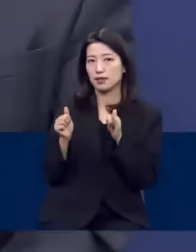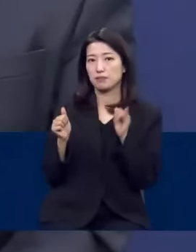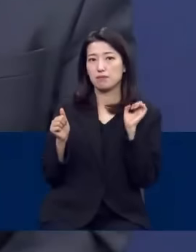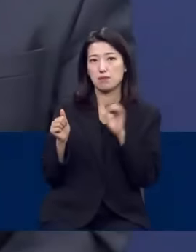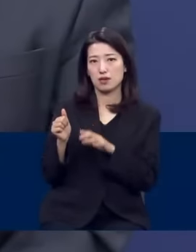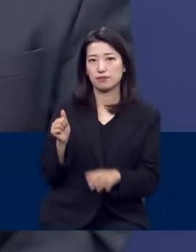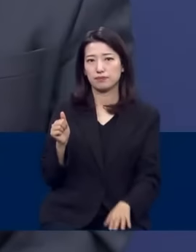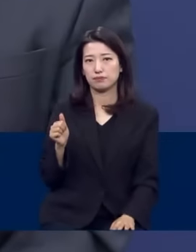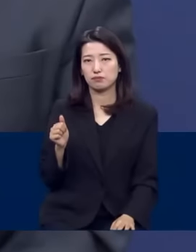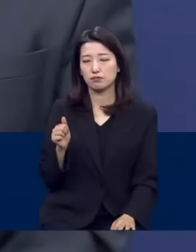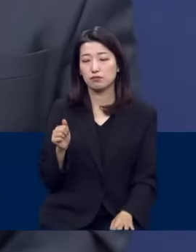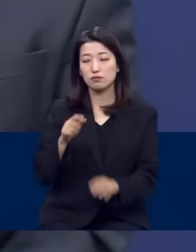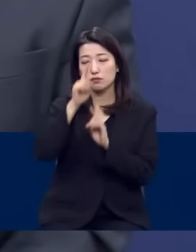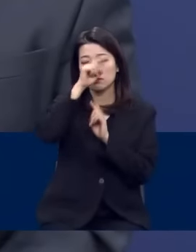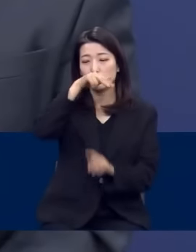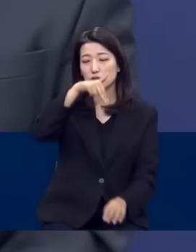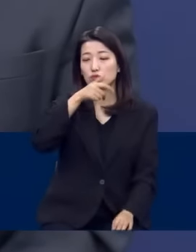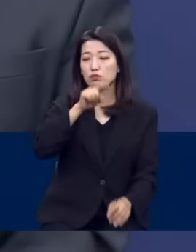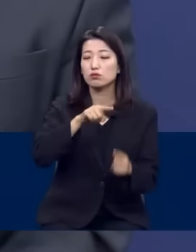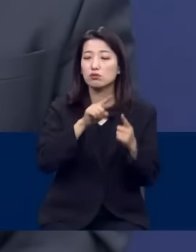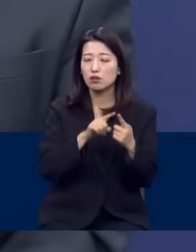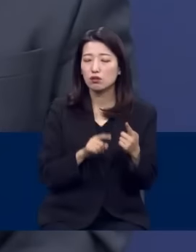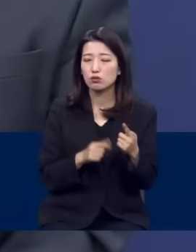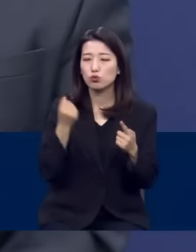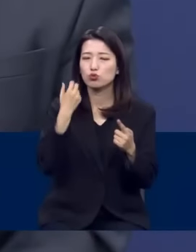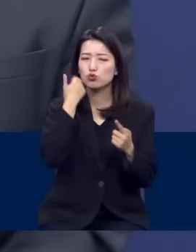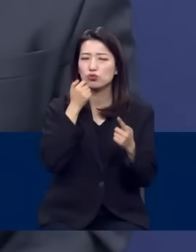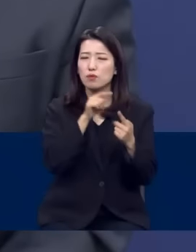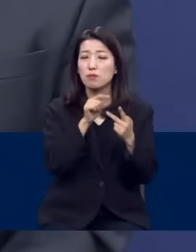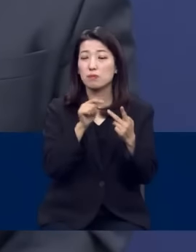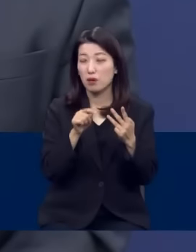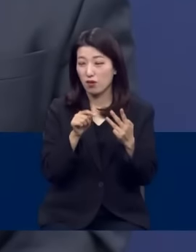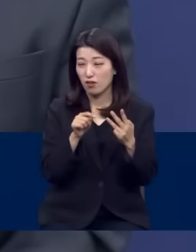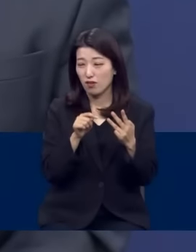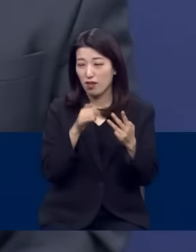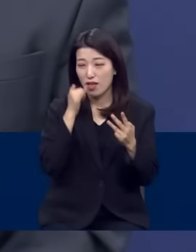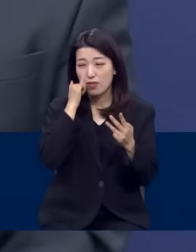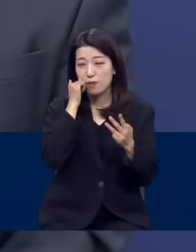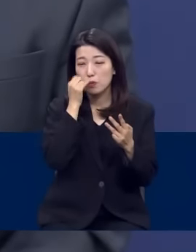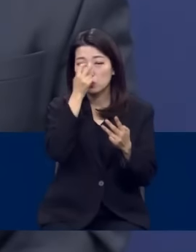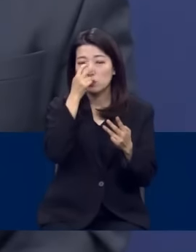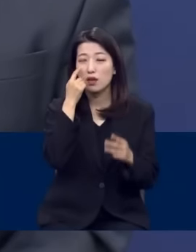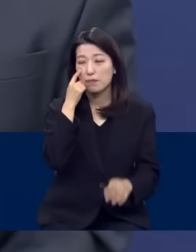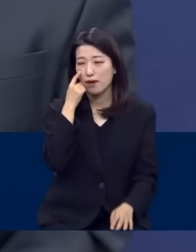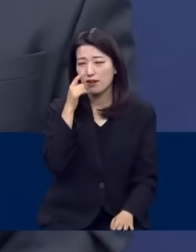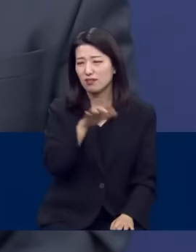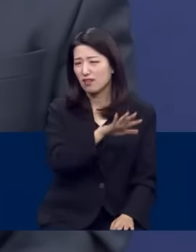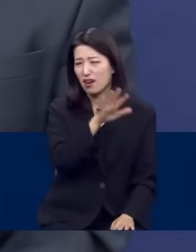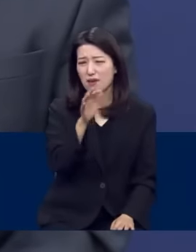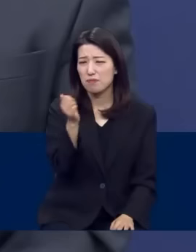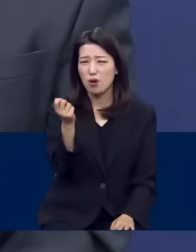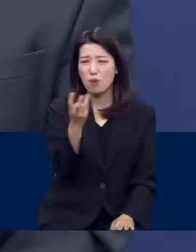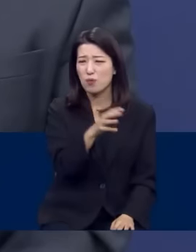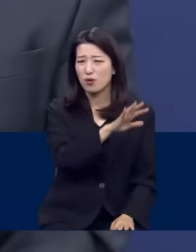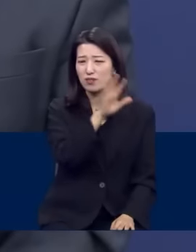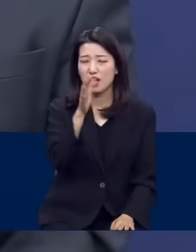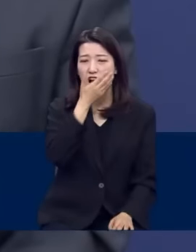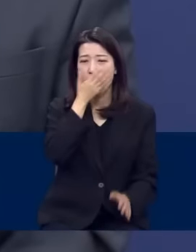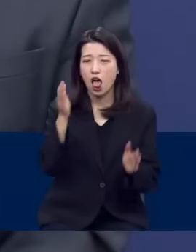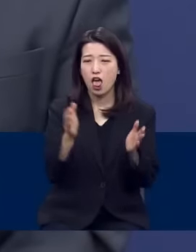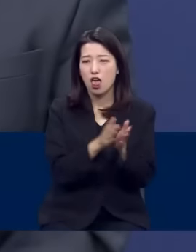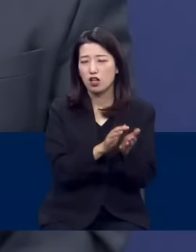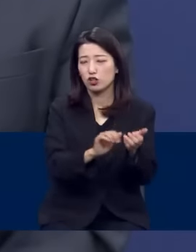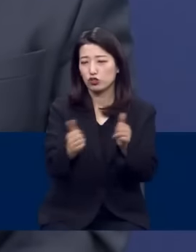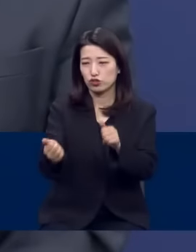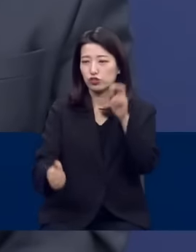이준석이 그지 몇 사람들 휴대폰을 열면 여러 사람 죽을거다 또 뭐 아시아 선수촌이 그지 뭐 이런데